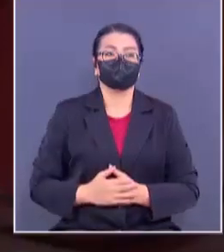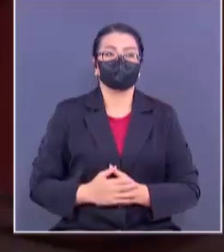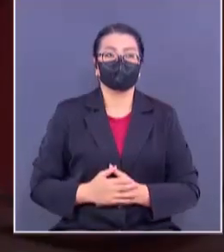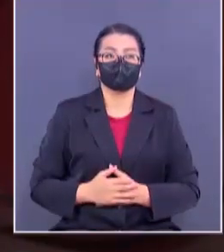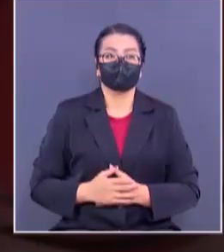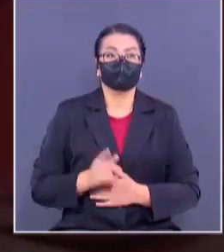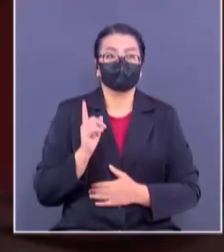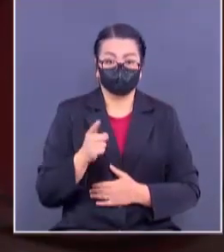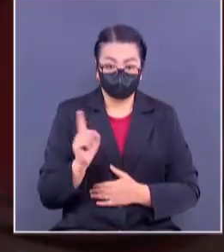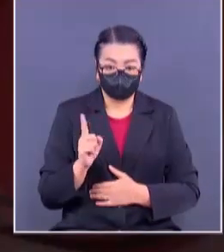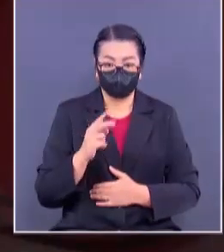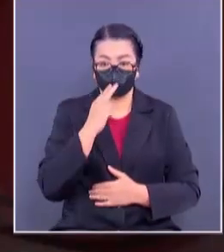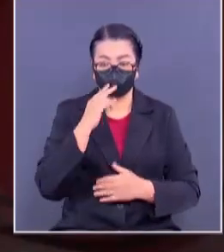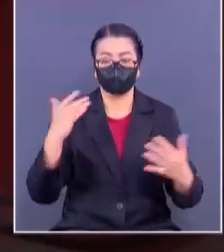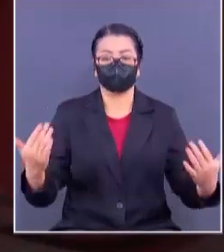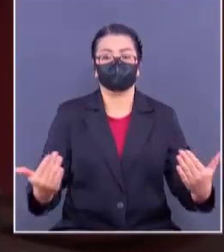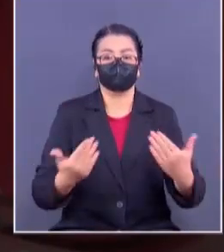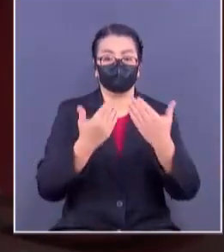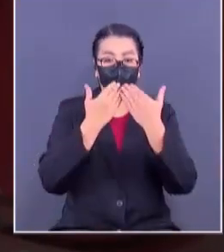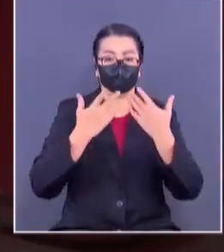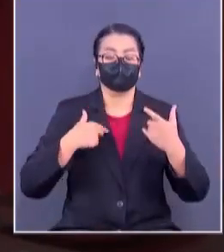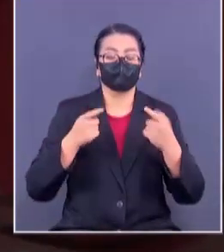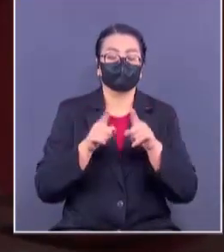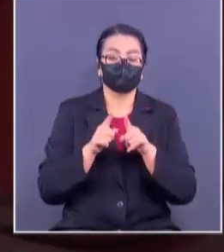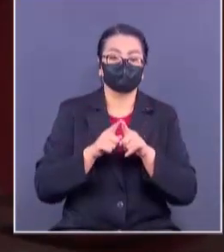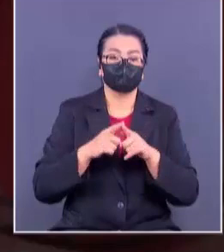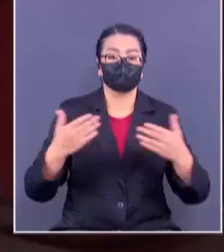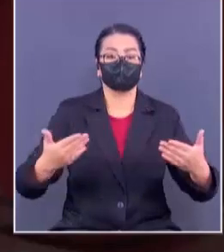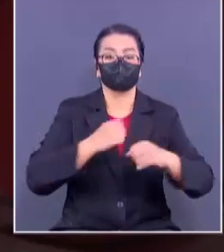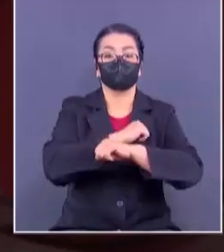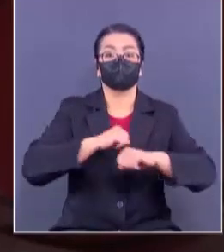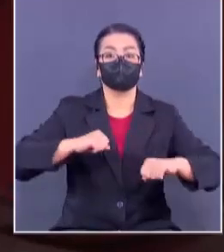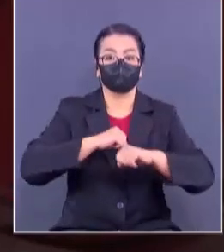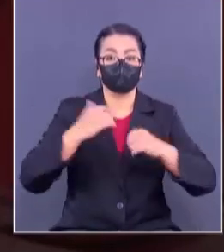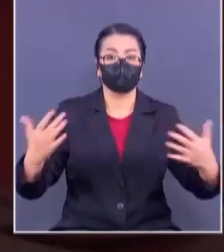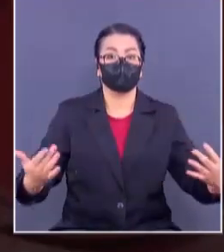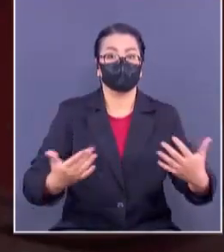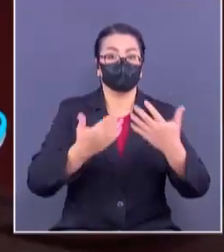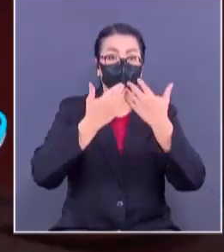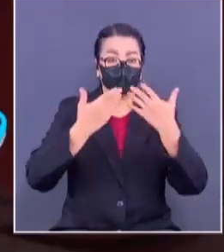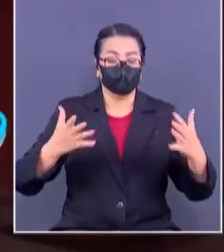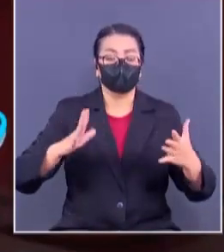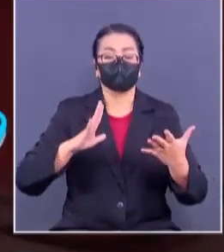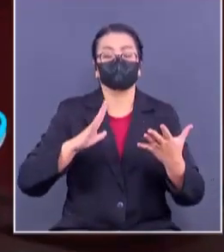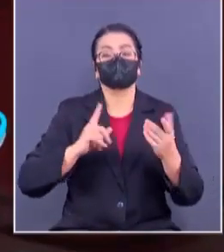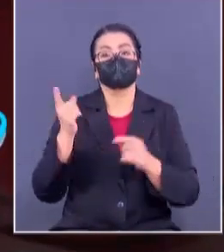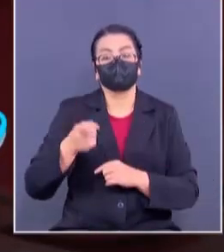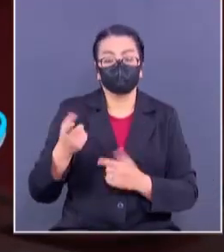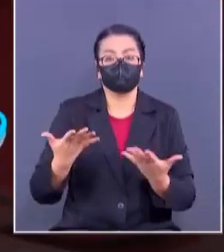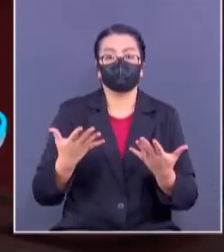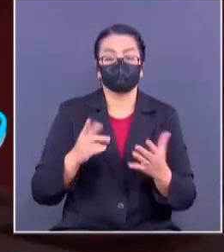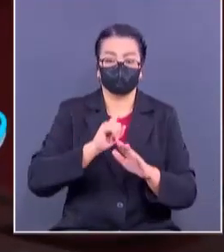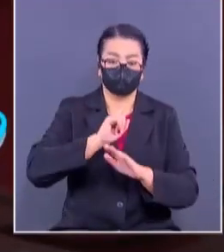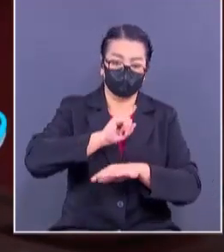จริงๆเทคนิคเลยก็คือโยคะที่พี่เล่นน่ะเราเล่นท่าเดิมๆก็ได้ค่ะแต่เล่นแบบ20รอบ30รอบ50รอบ